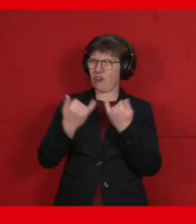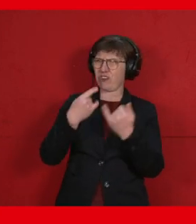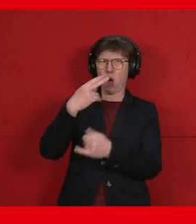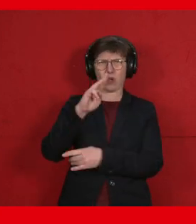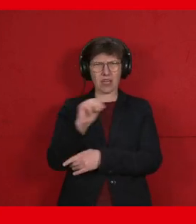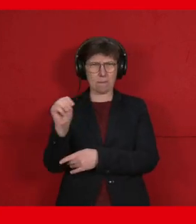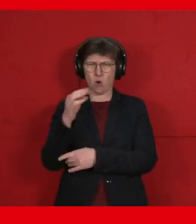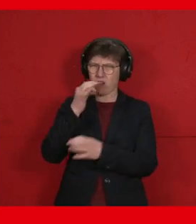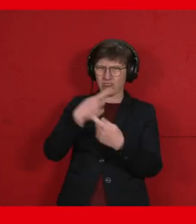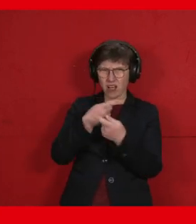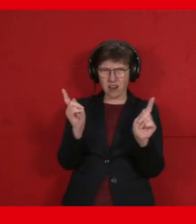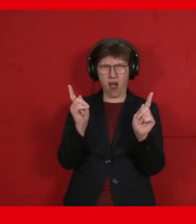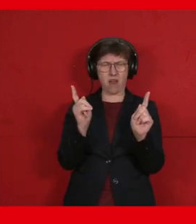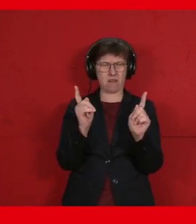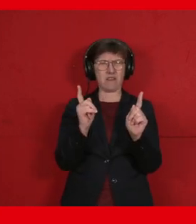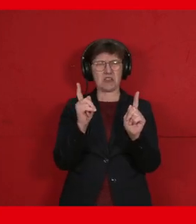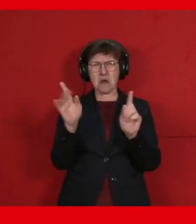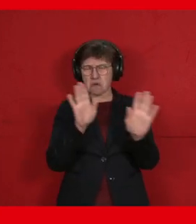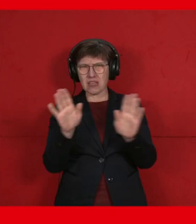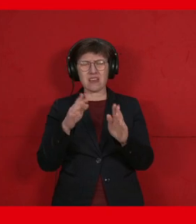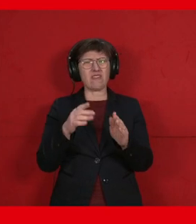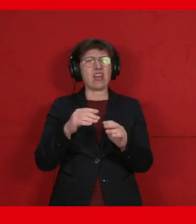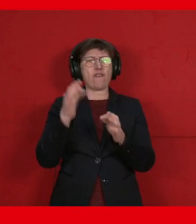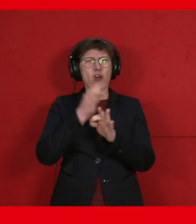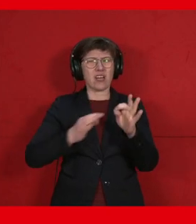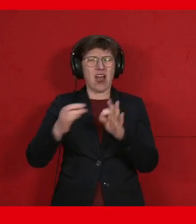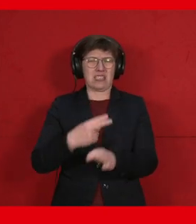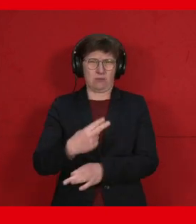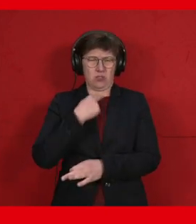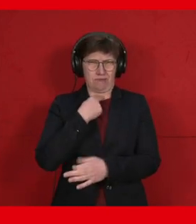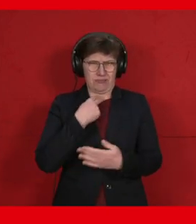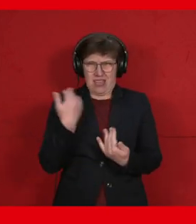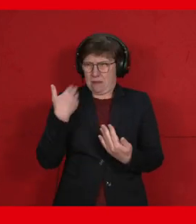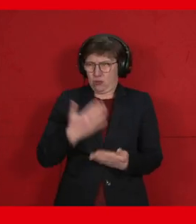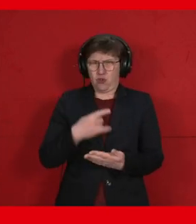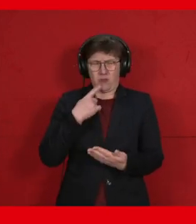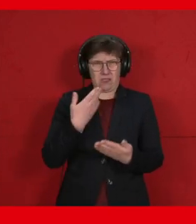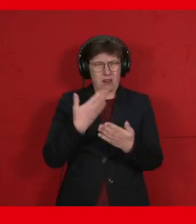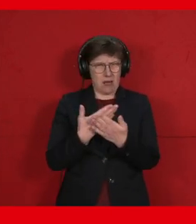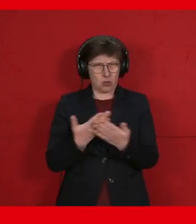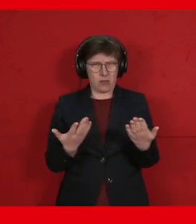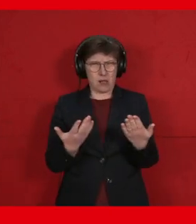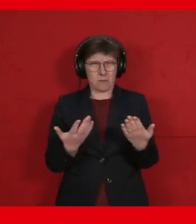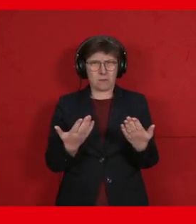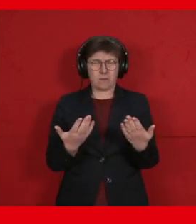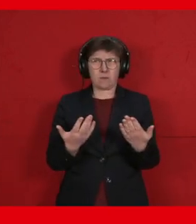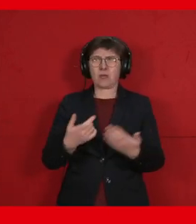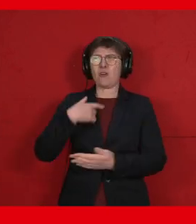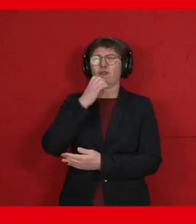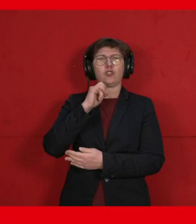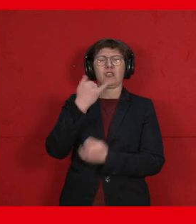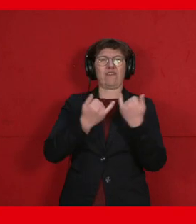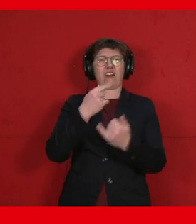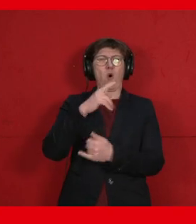überhaupt einfach in die Runde gefragt, nicht eines oder an Sie, auch der größte Hemmschuh? Was Sie gerade, das Beispiel, das Sie gerade nannten? Also ich will jetzt Frau Grimm